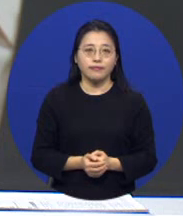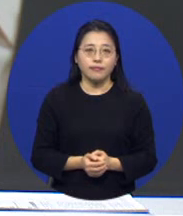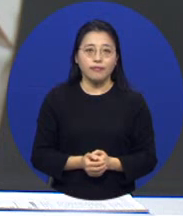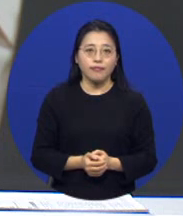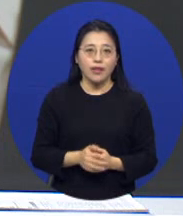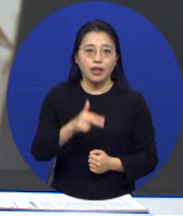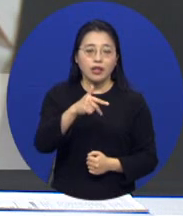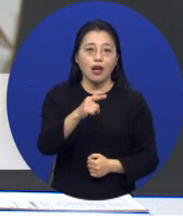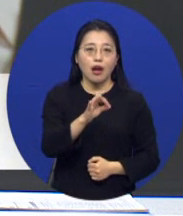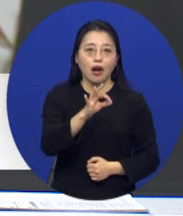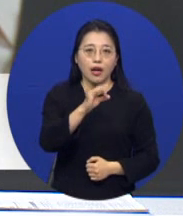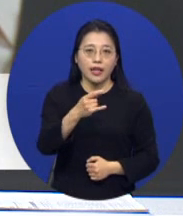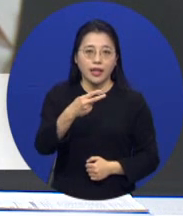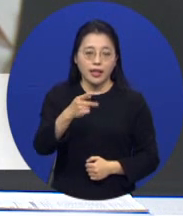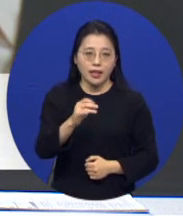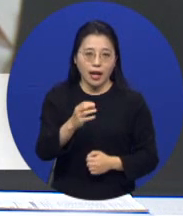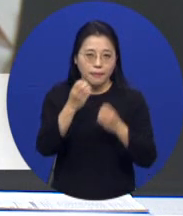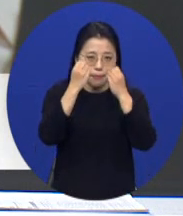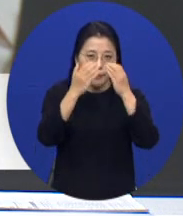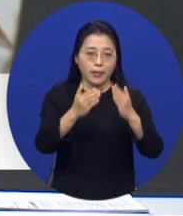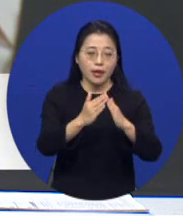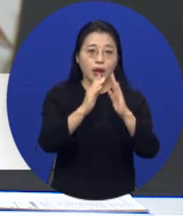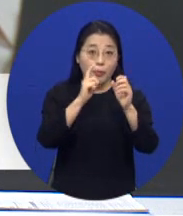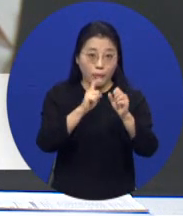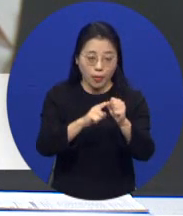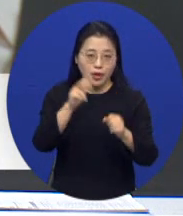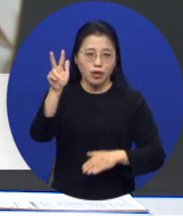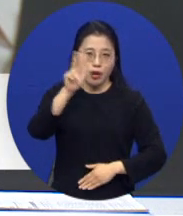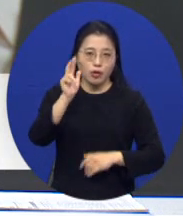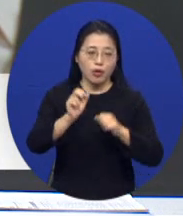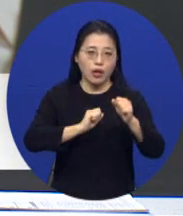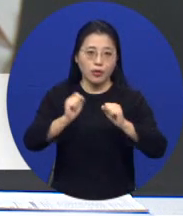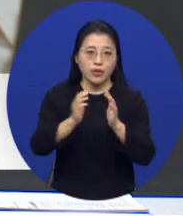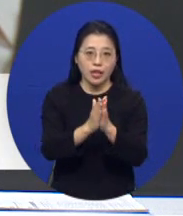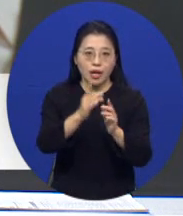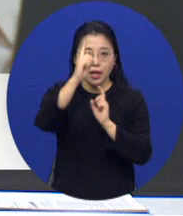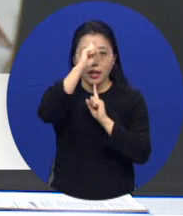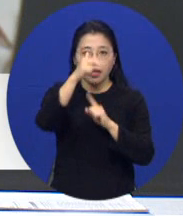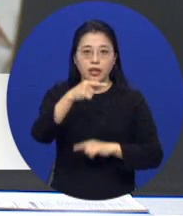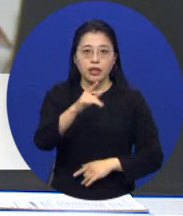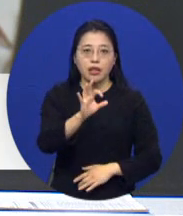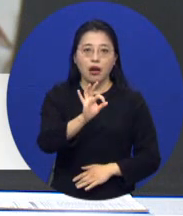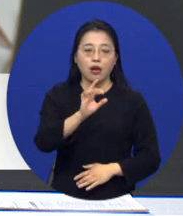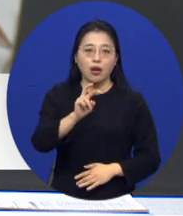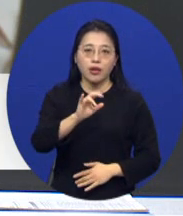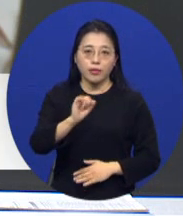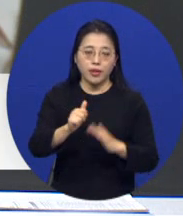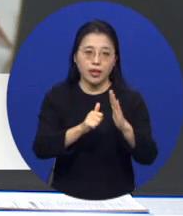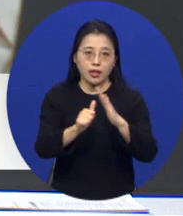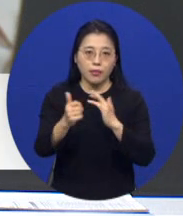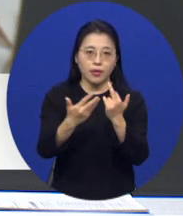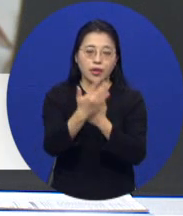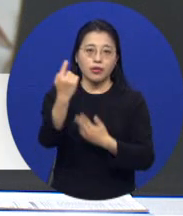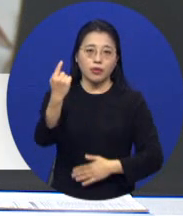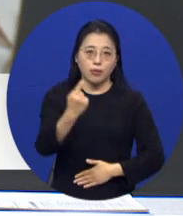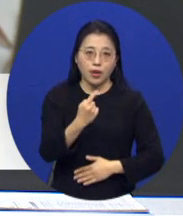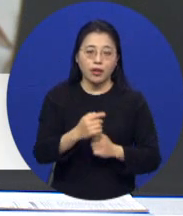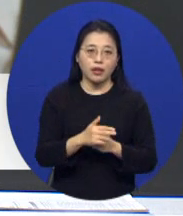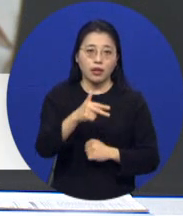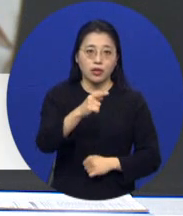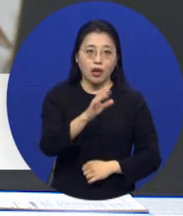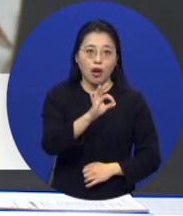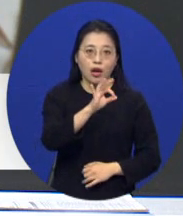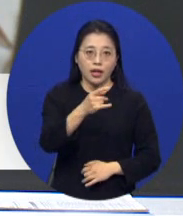정의당 재창당을 위한 전국 대장정에 나선 이정미 대표가 제주를 방문했습니다 정의당의